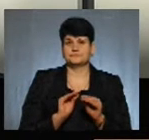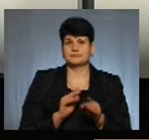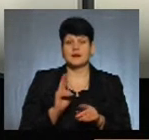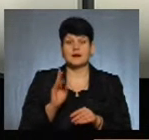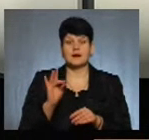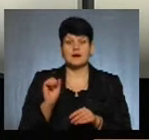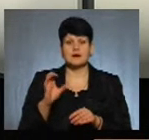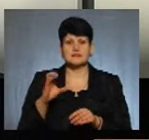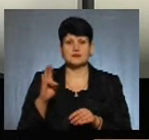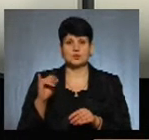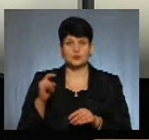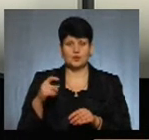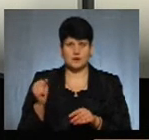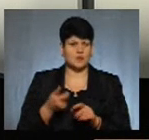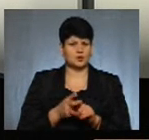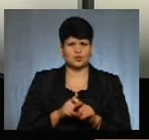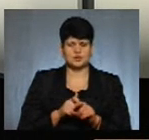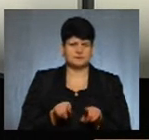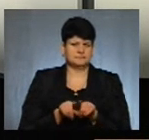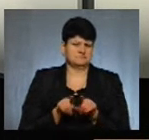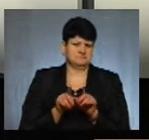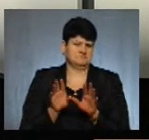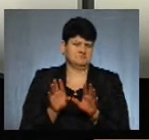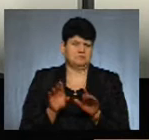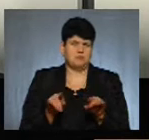це краснуха, досить схоже захворювання.